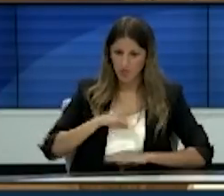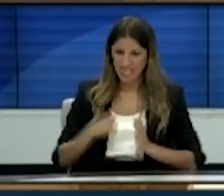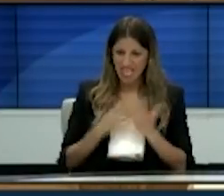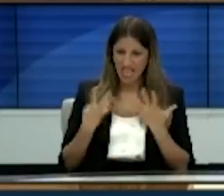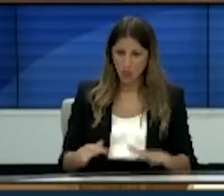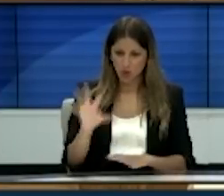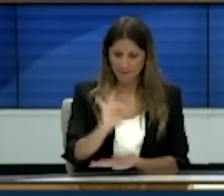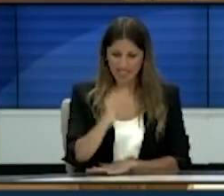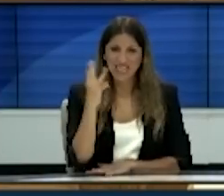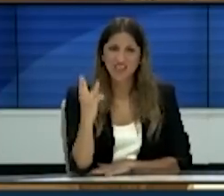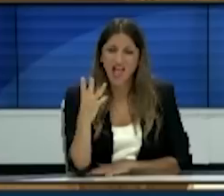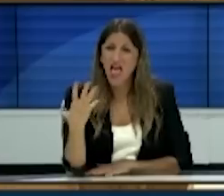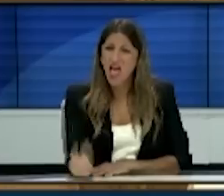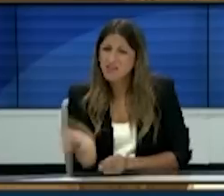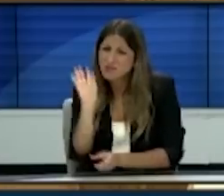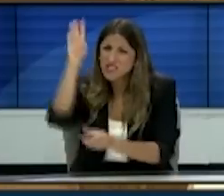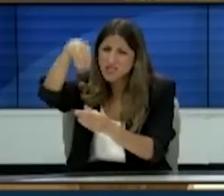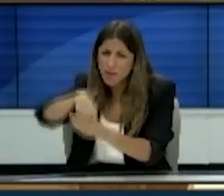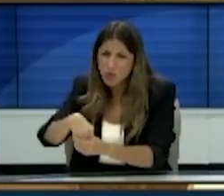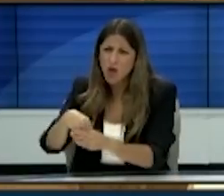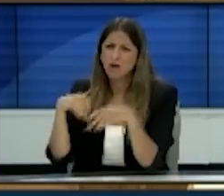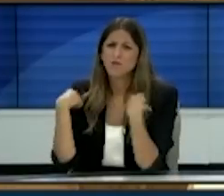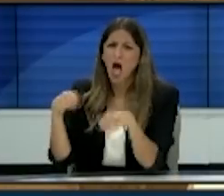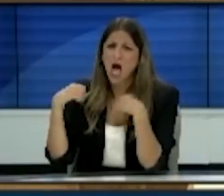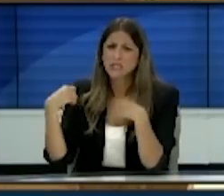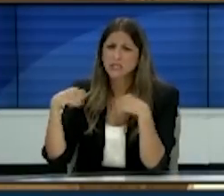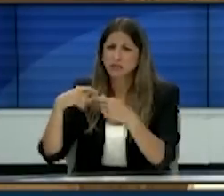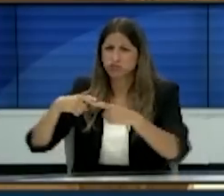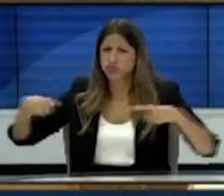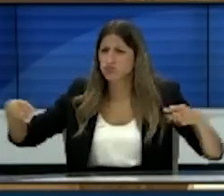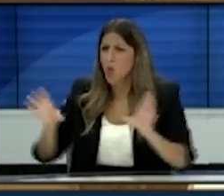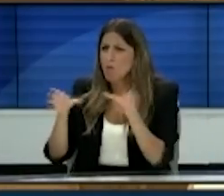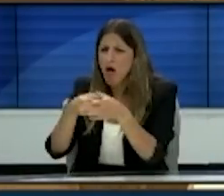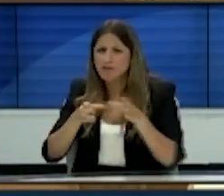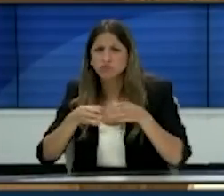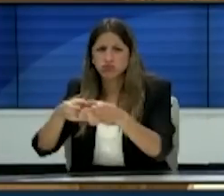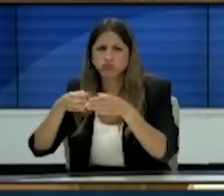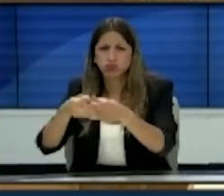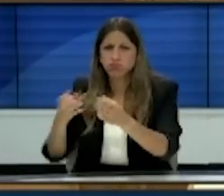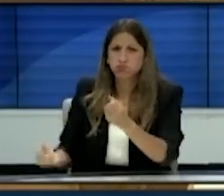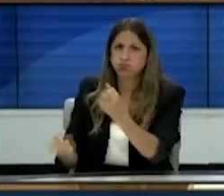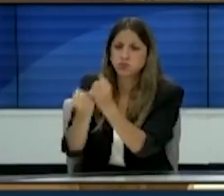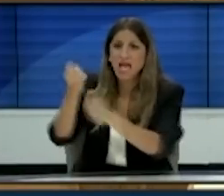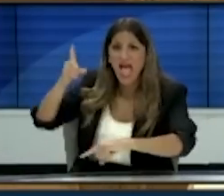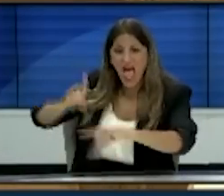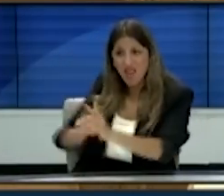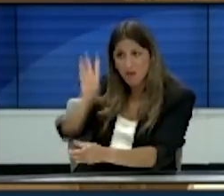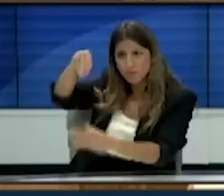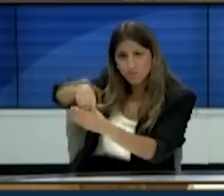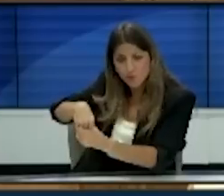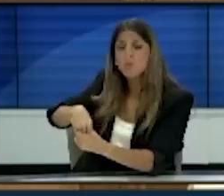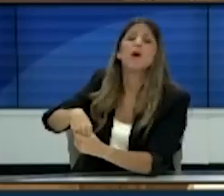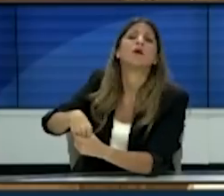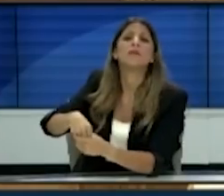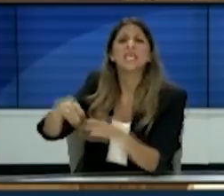1953. Έχει πάρει μέρος σε δεκάδες ιμπεριαλιστικές πολεμικές αποστολές. Έχει στηρίξει πολέμους στη Γιουγκοσλαβία,